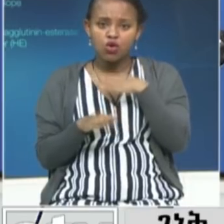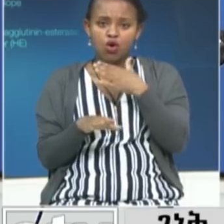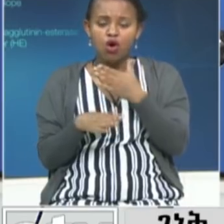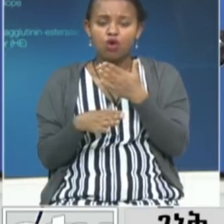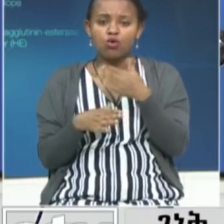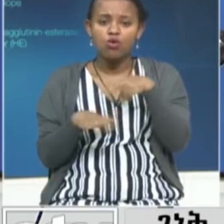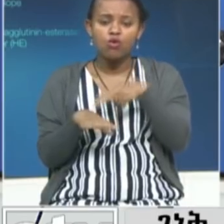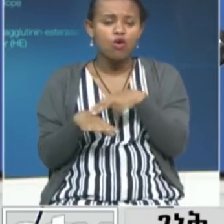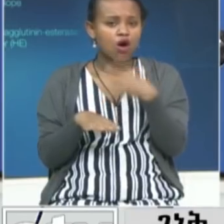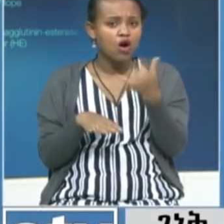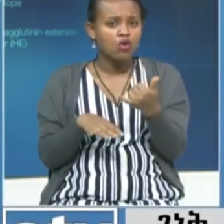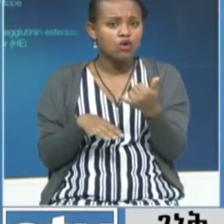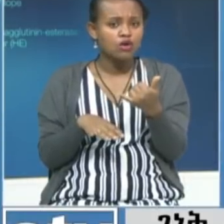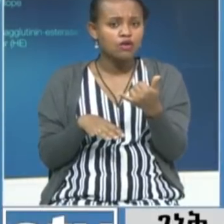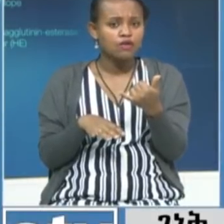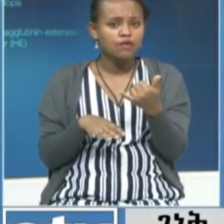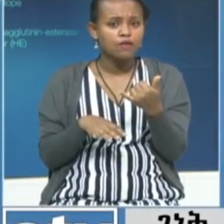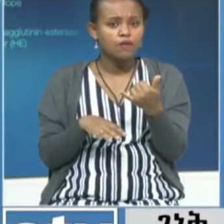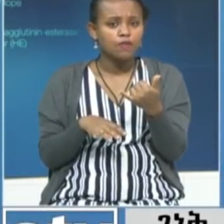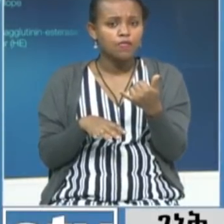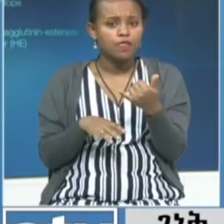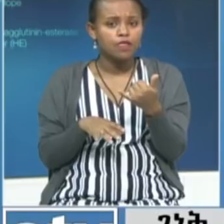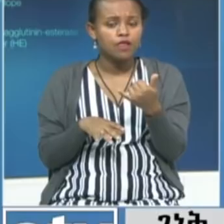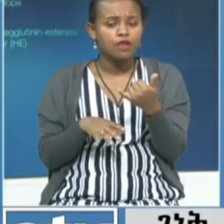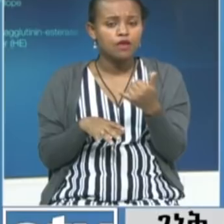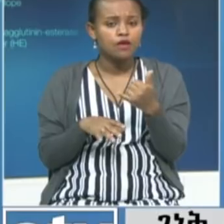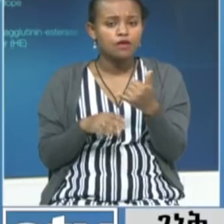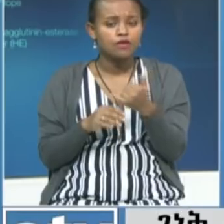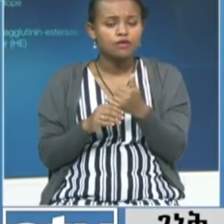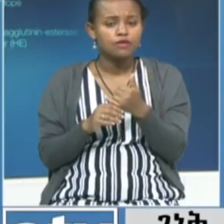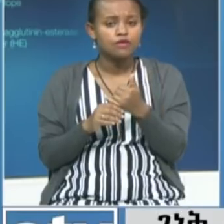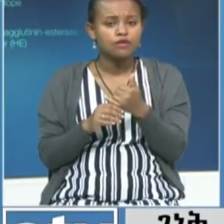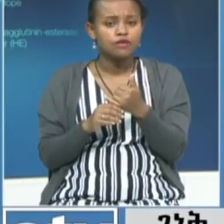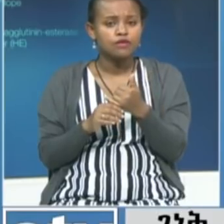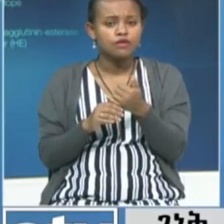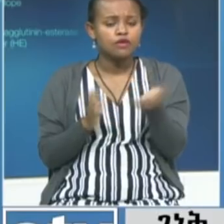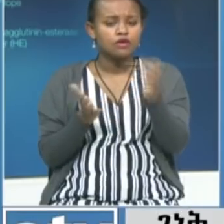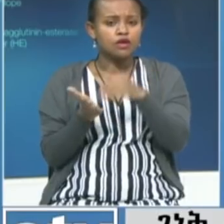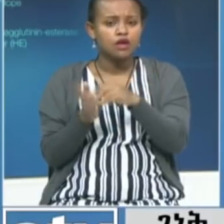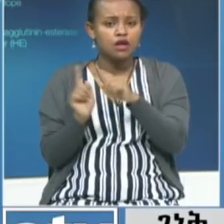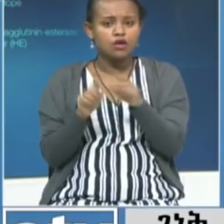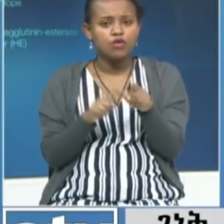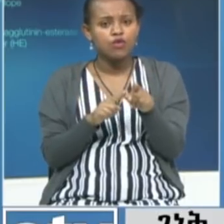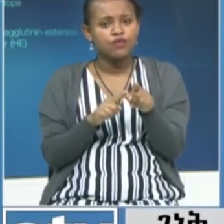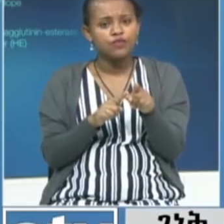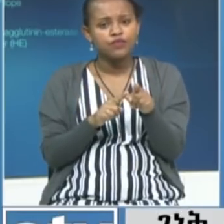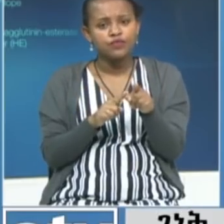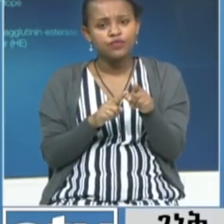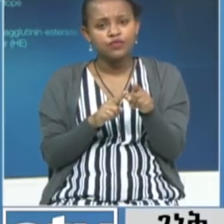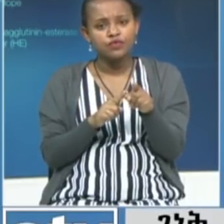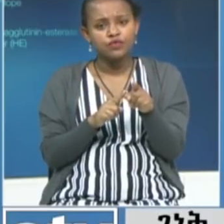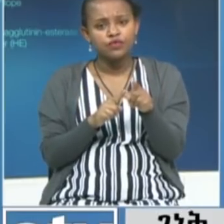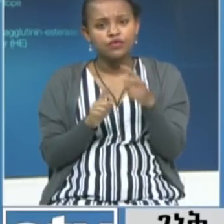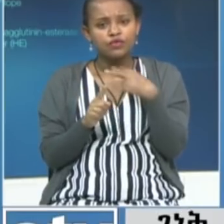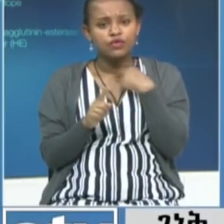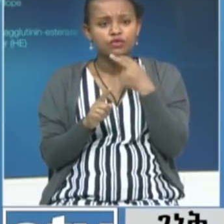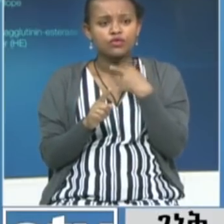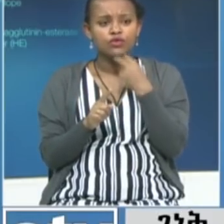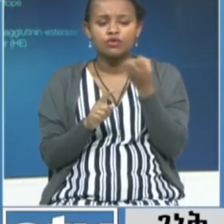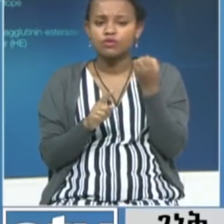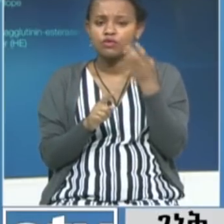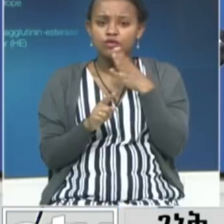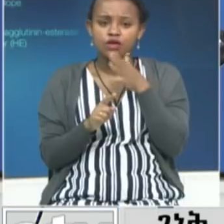አንበሳ። አሁን ሀያ ሰው ጭኖ እንዴት አትራፊ ሊሆን ይችላል? እንደገና ደግሞ ከኮቪድ የወረደ ሰው ተመልሶ